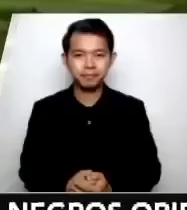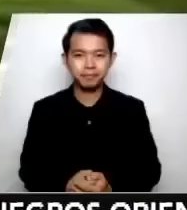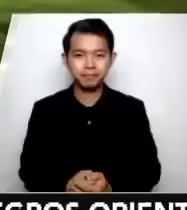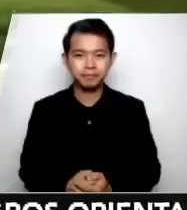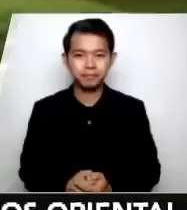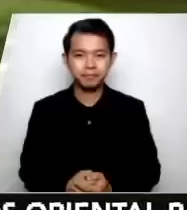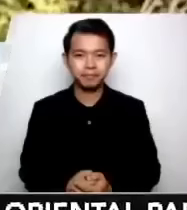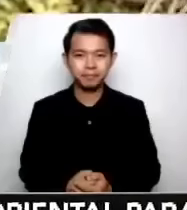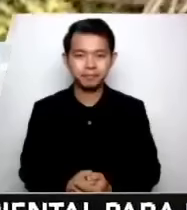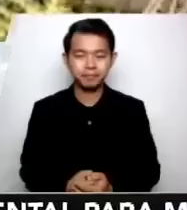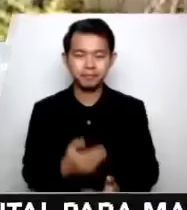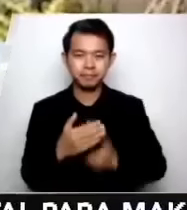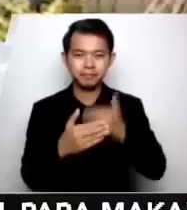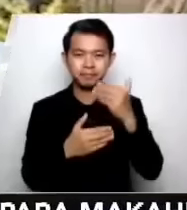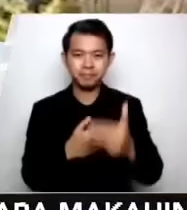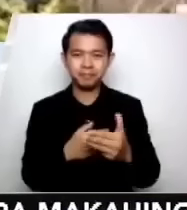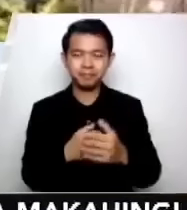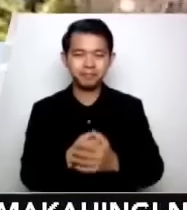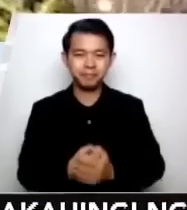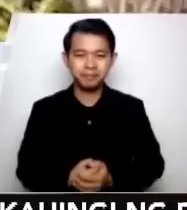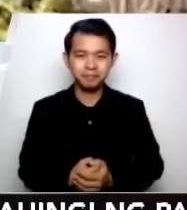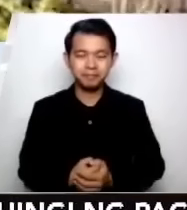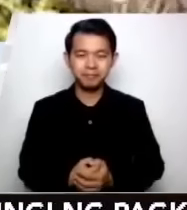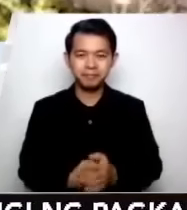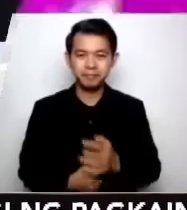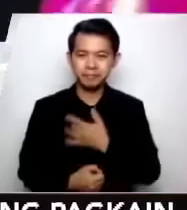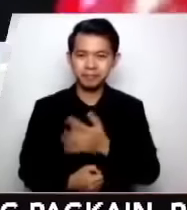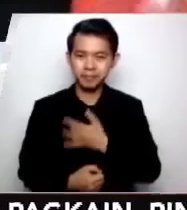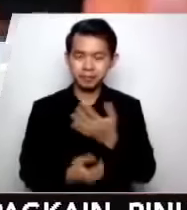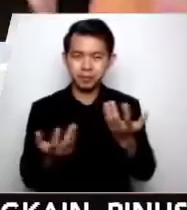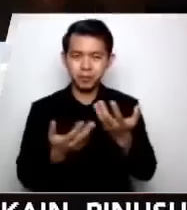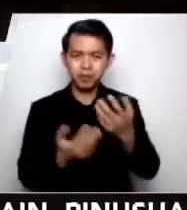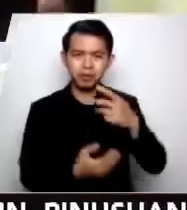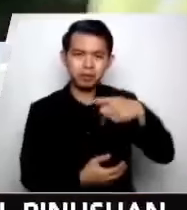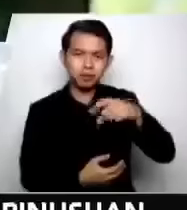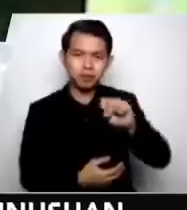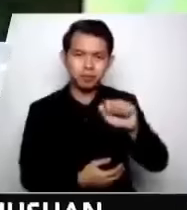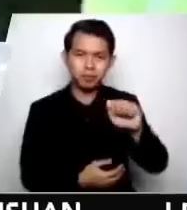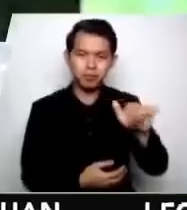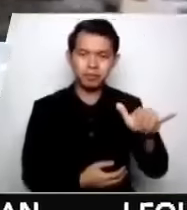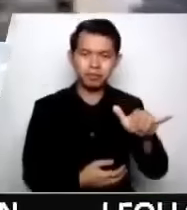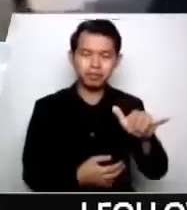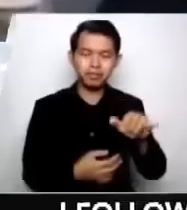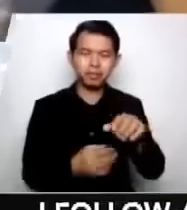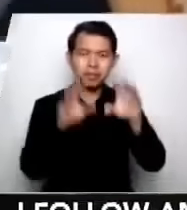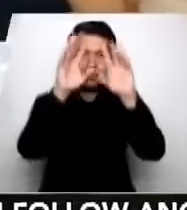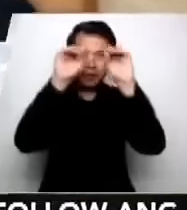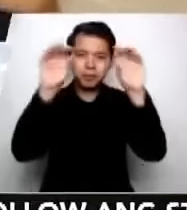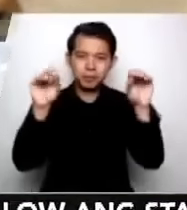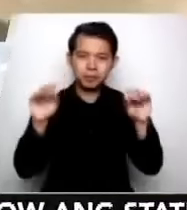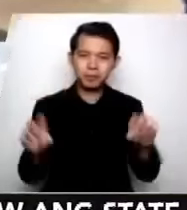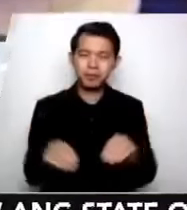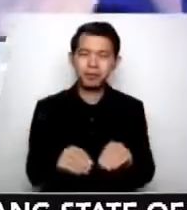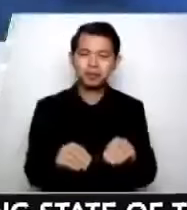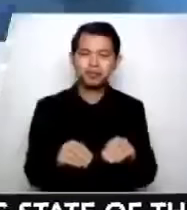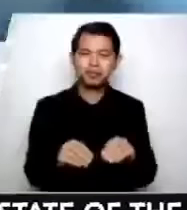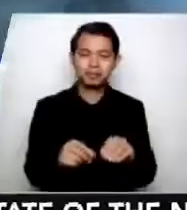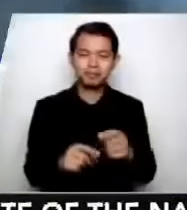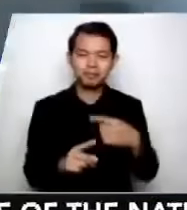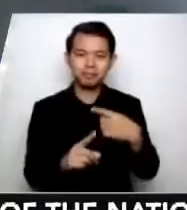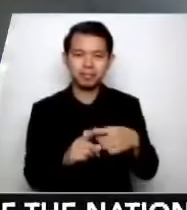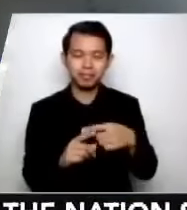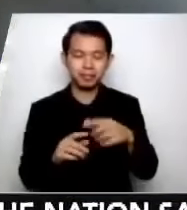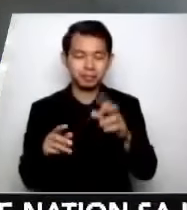Magical naman ang feel sa Pasay nang buksan na ang mga pailaw. Hindi lang mga batang nag-enjoy kundi mga young at heart.